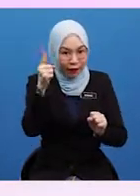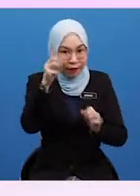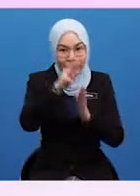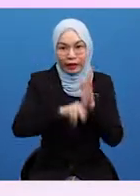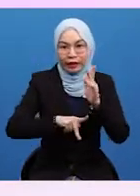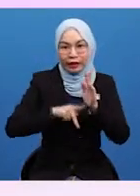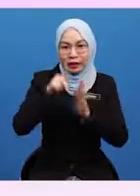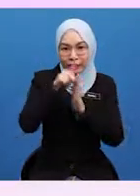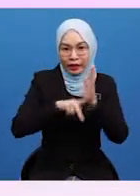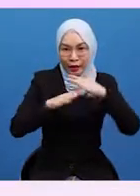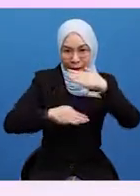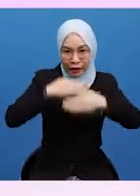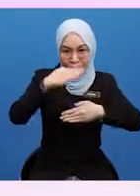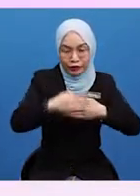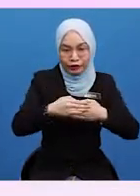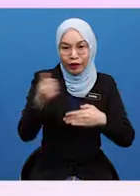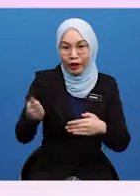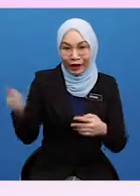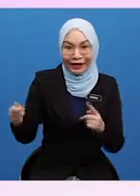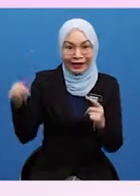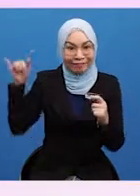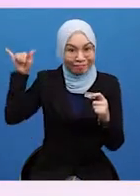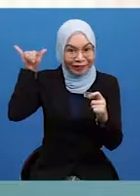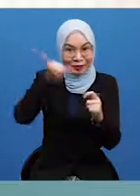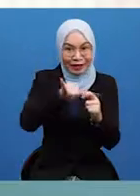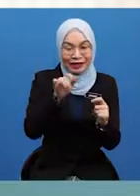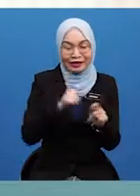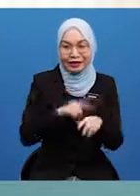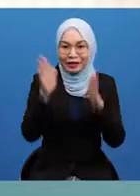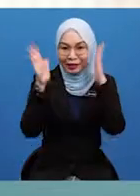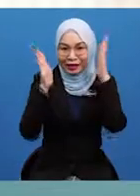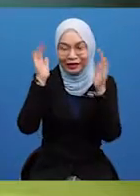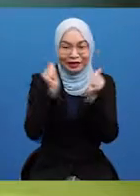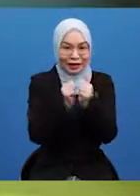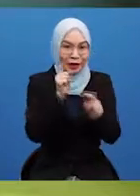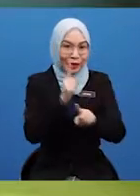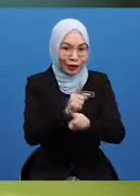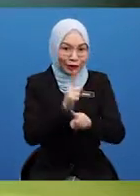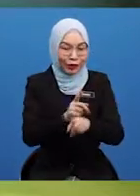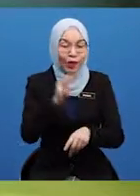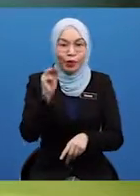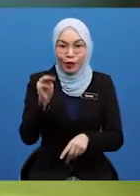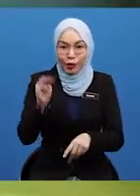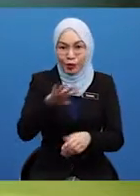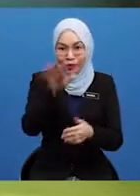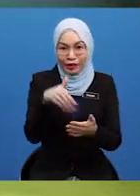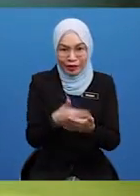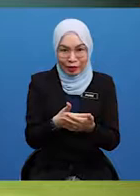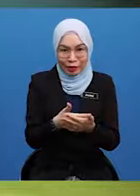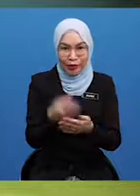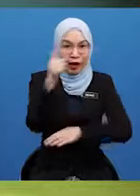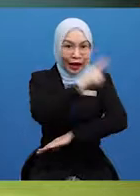telekomunikasi di Malaysia dengan betul murid-murid sekalian hari ini kita akan